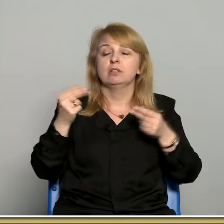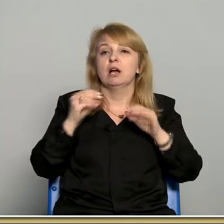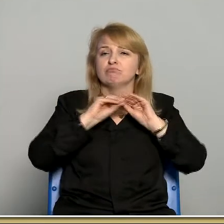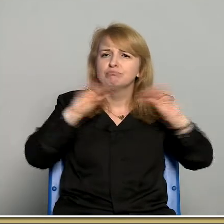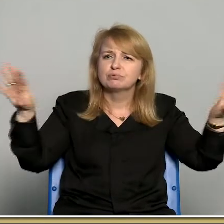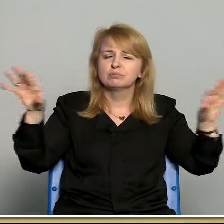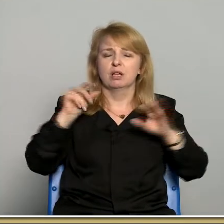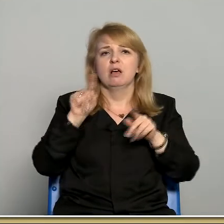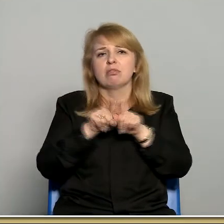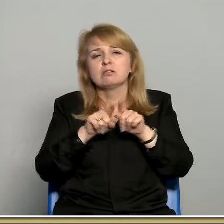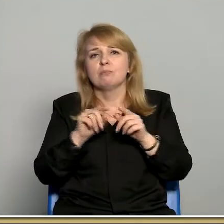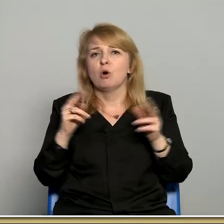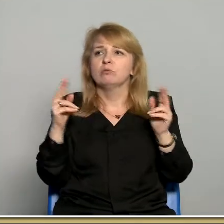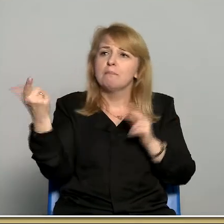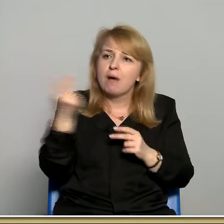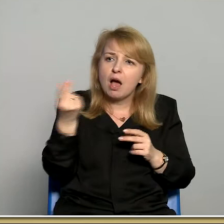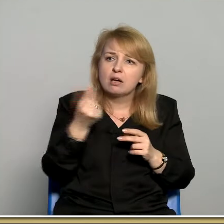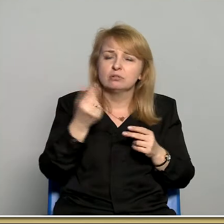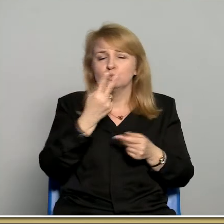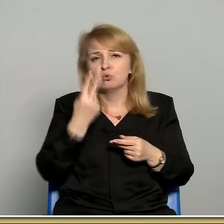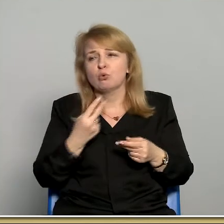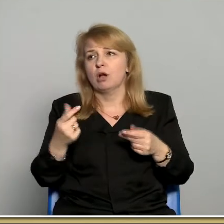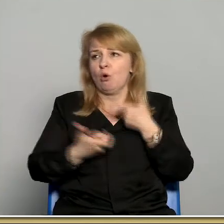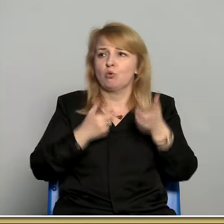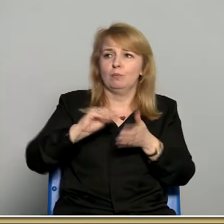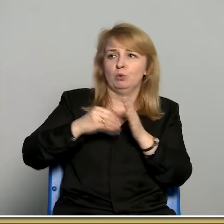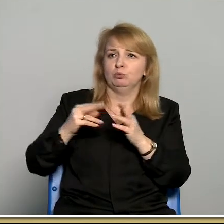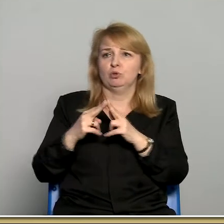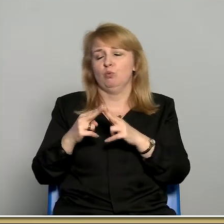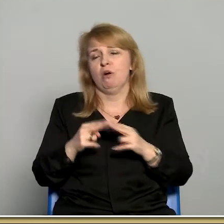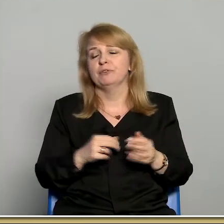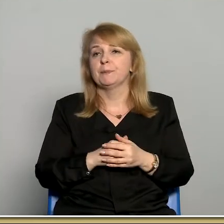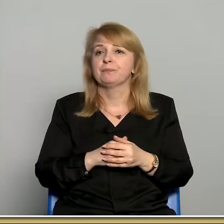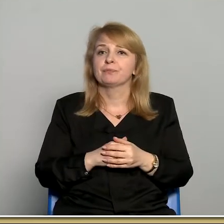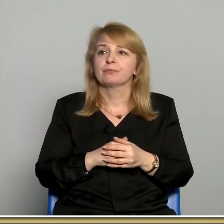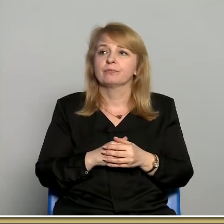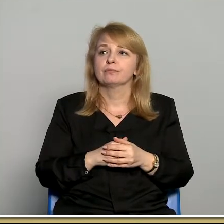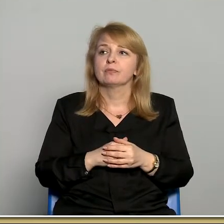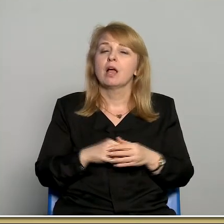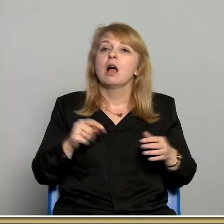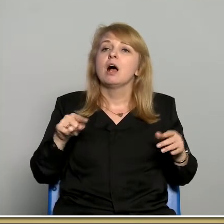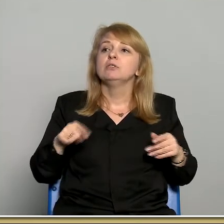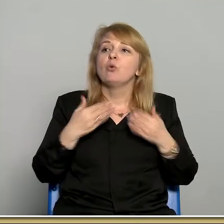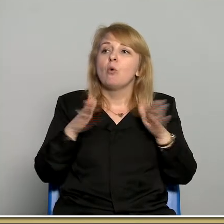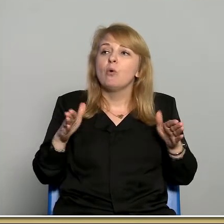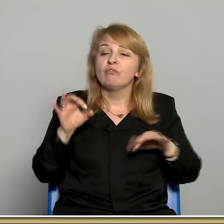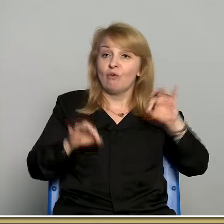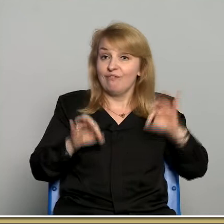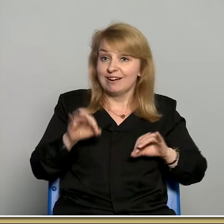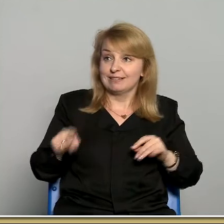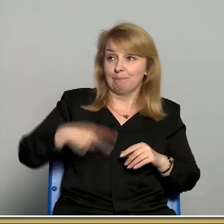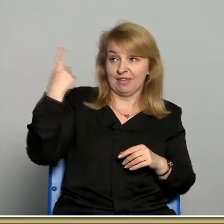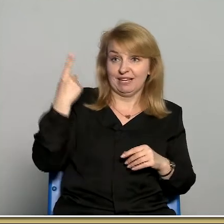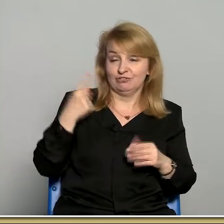i nawiązywanie partnerstw merytorycznych. Kampania otwarcia, dzisiaj zaczynamy tą konferencją jako